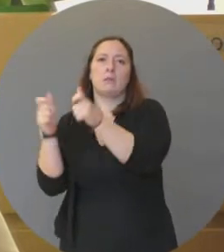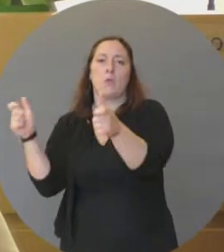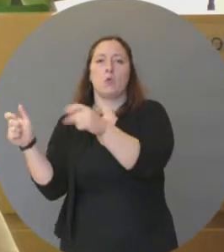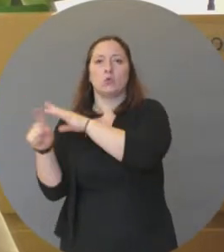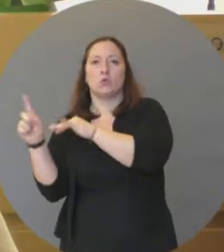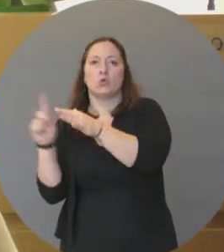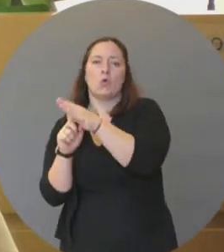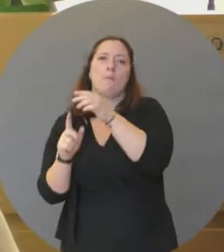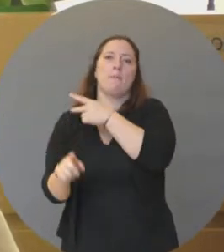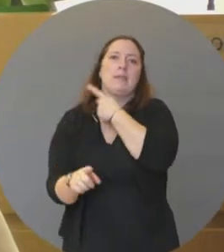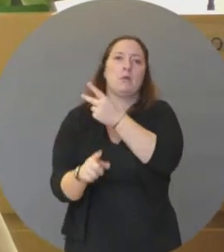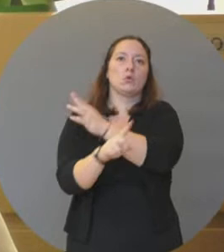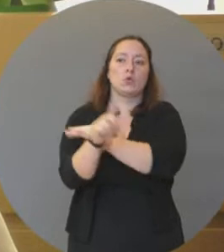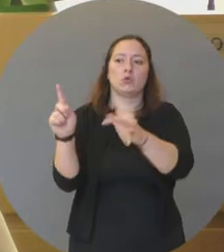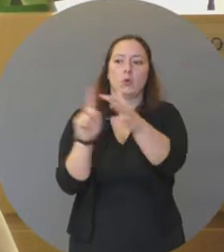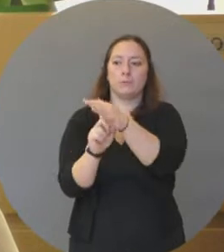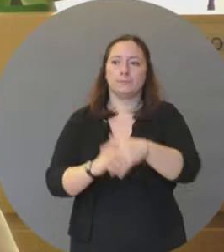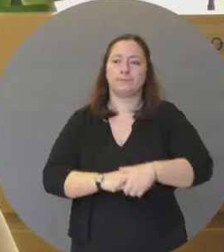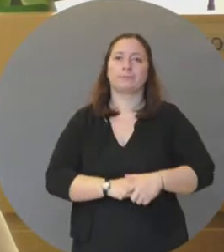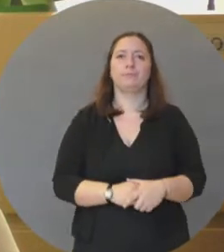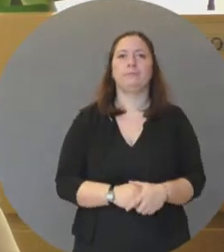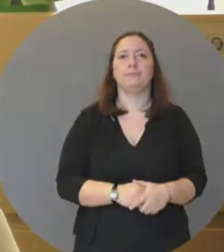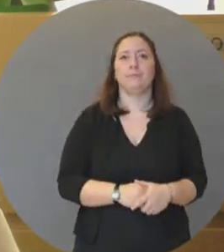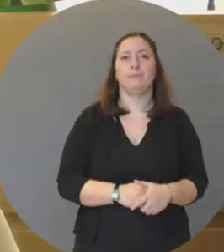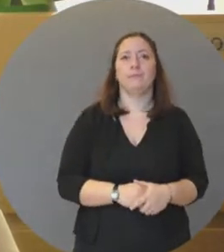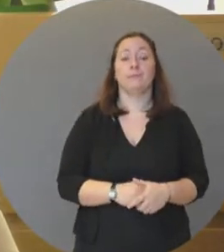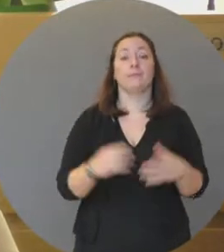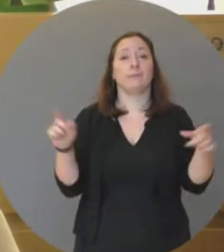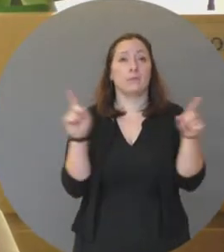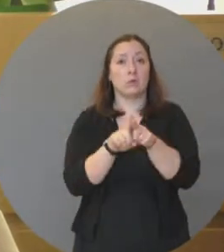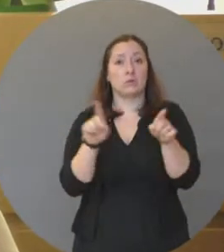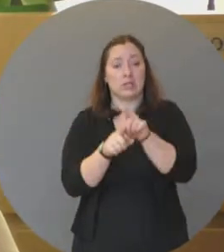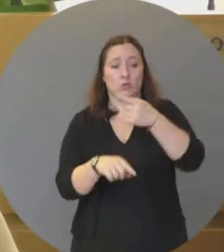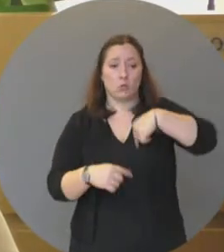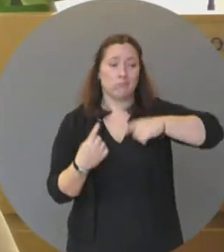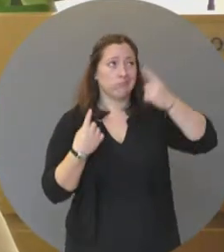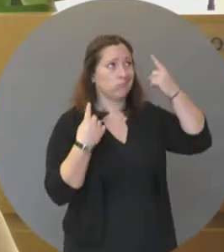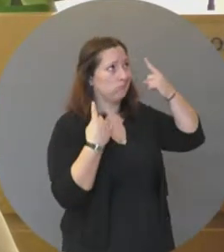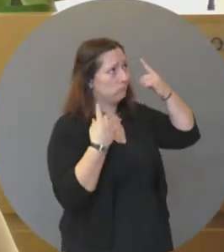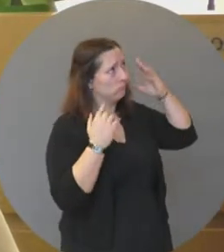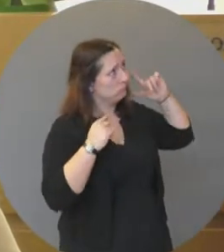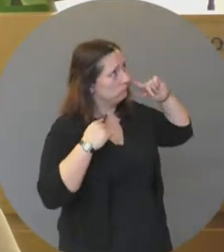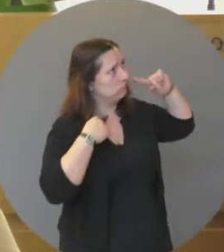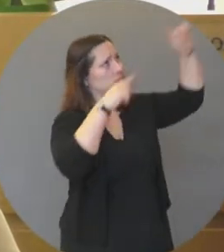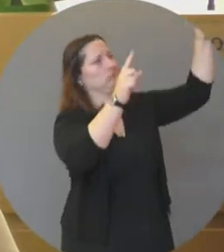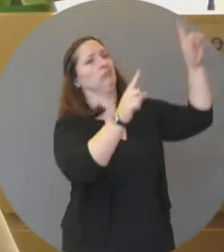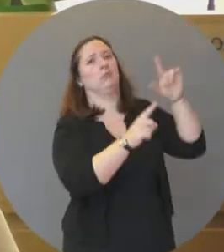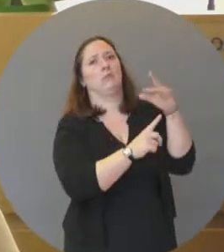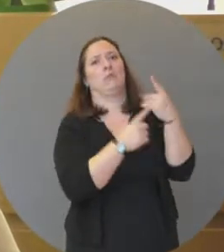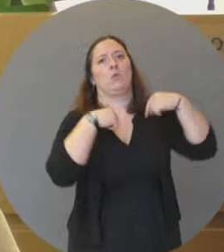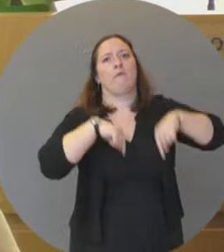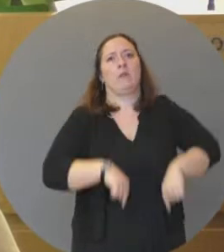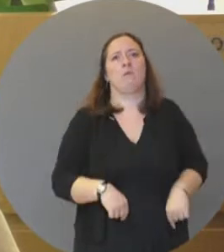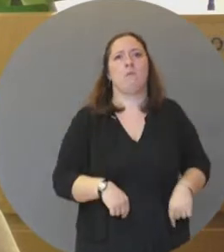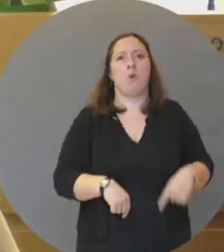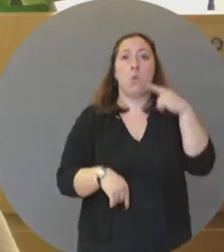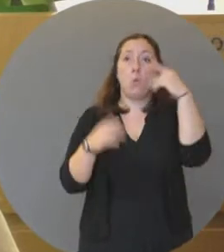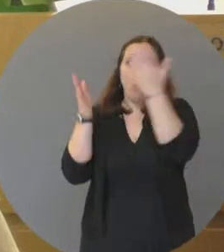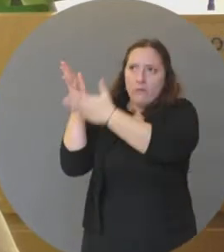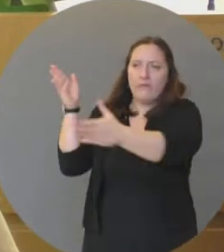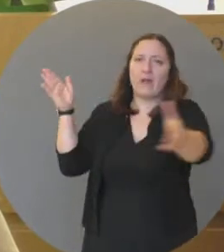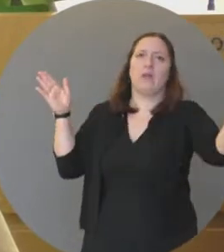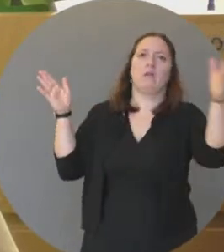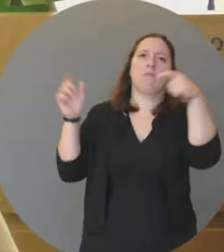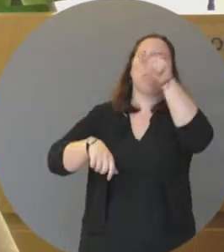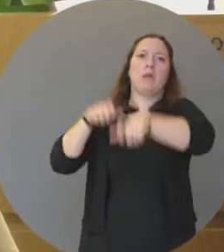temps que nous pourrions tous pousser en direction du gouvernement pour obtenir l'extension des mesures du Ségur à ces personnels oubliés et